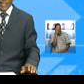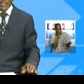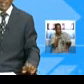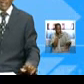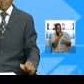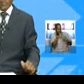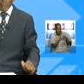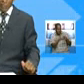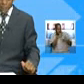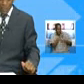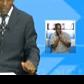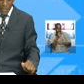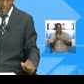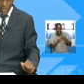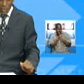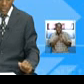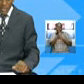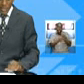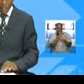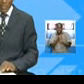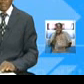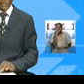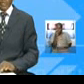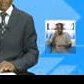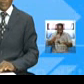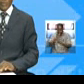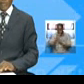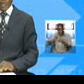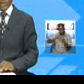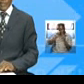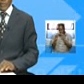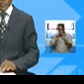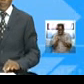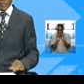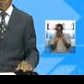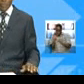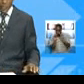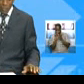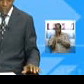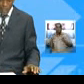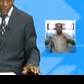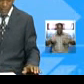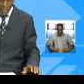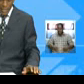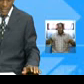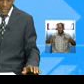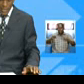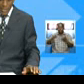Busega. Ono ategeeza nti amaze ebbanga lya myaka ebiri ng'agiwunda ng'ekyamuleetera okuyiya kuno abadde akooye okutambulira ku boda